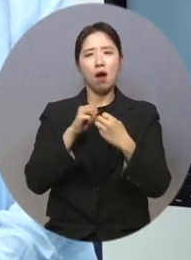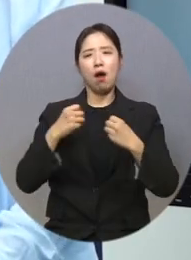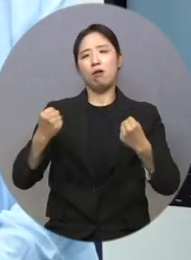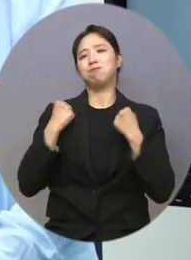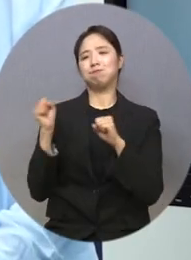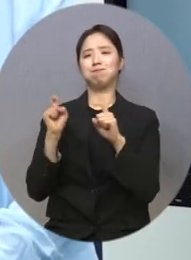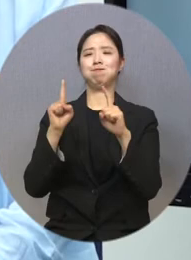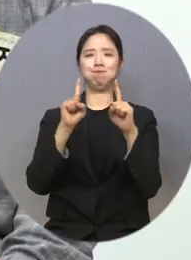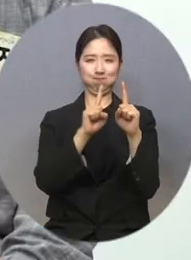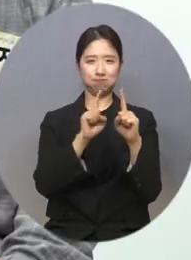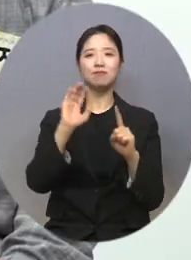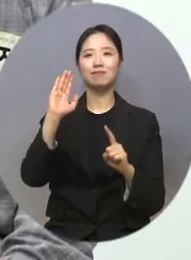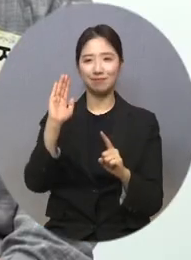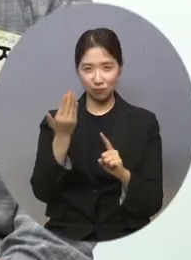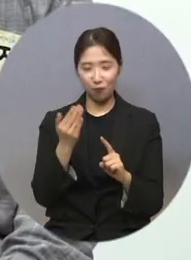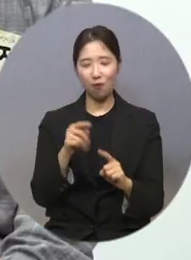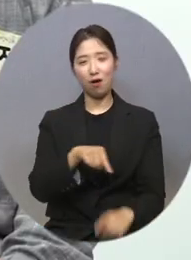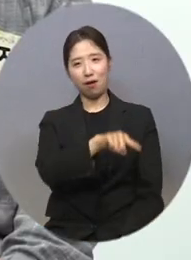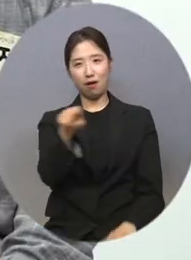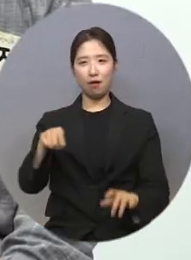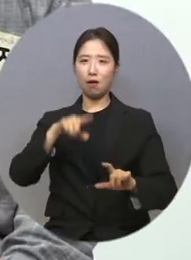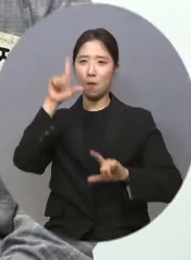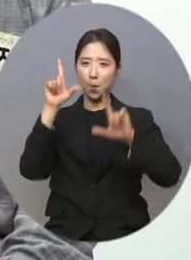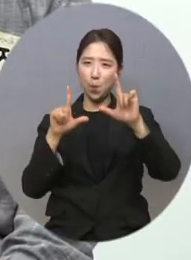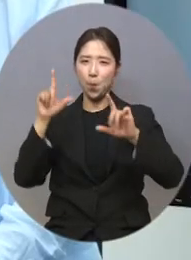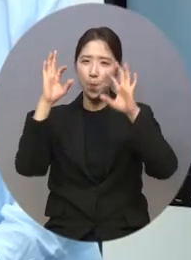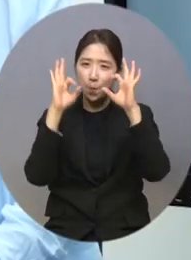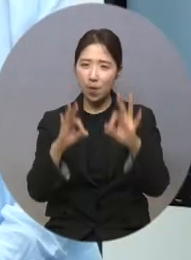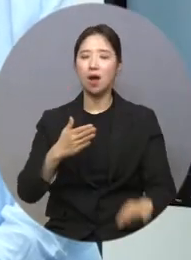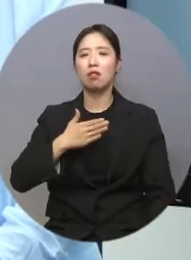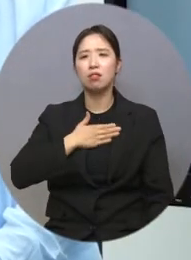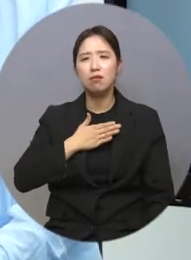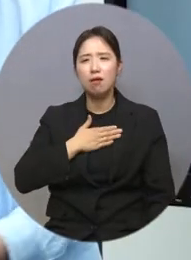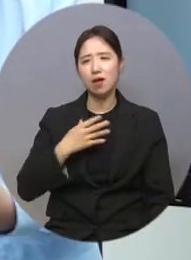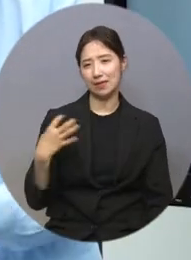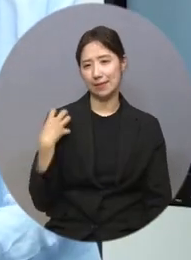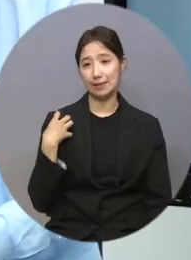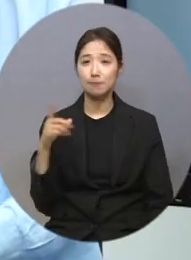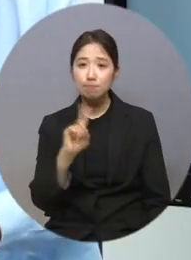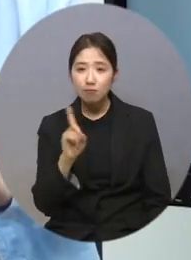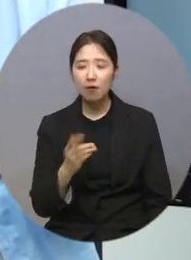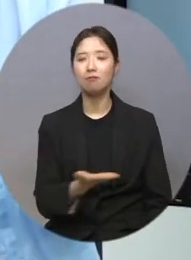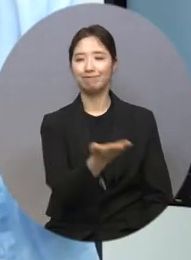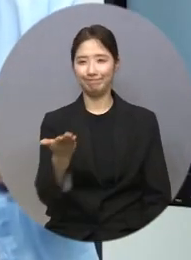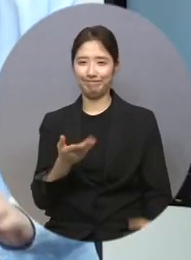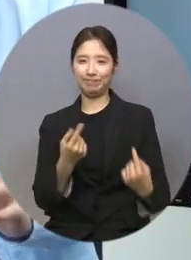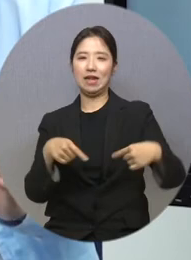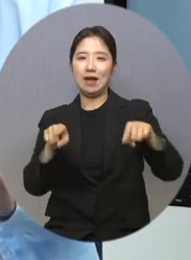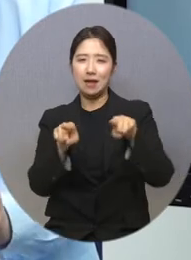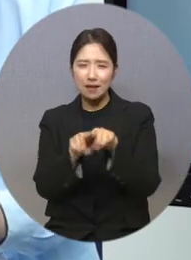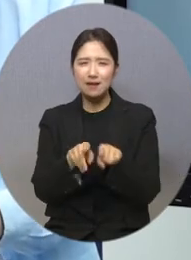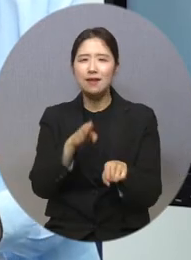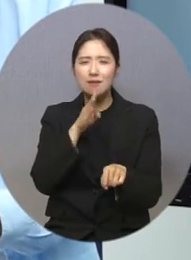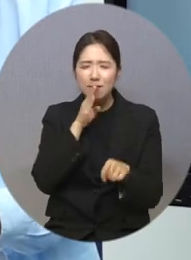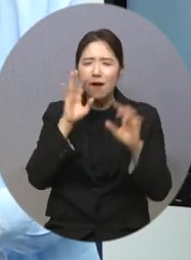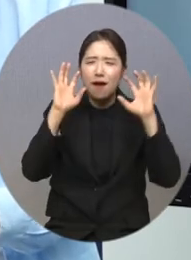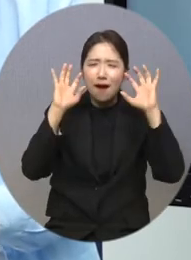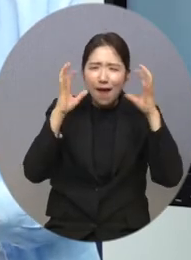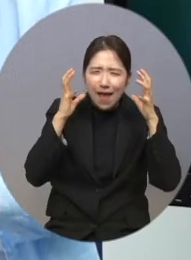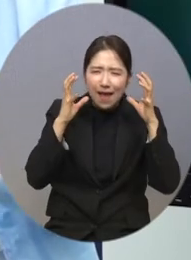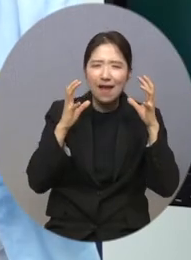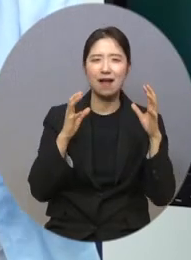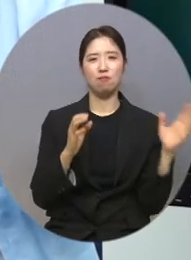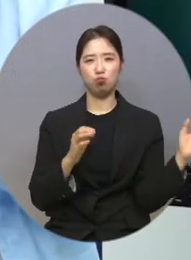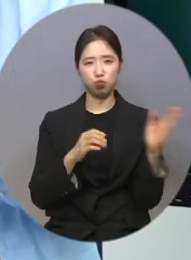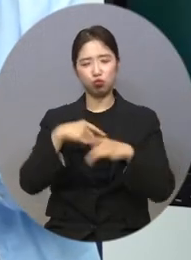것들을 보면서 아, 내가 할 일은 우리가 해야 할 일은 이분들과 함께 정말 어린